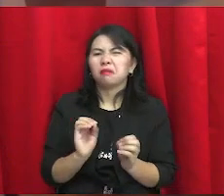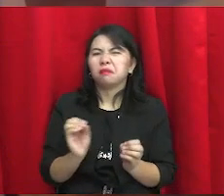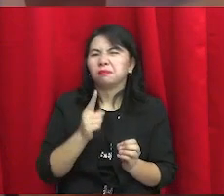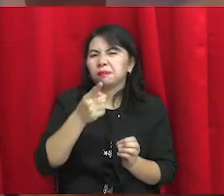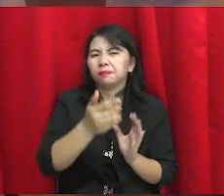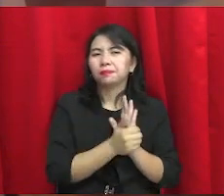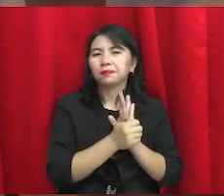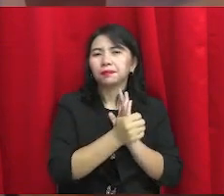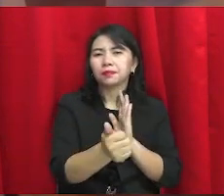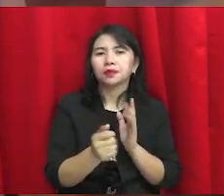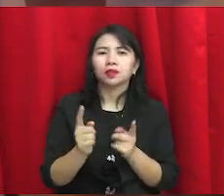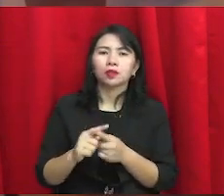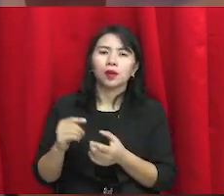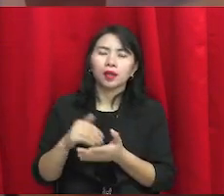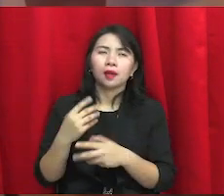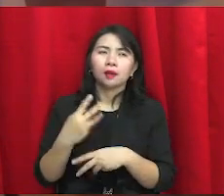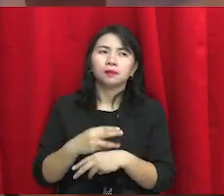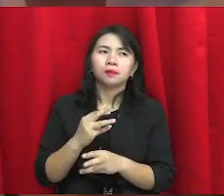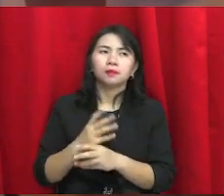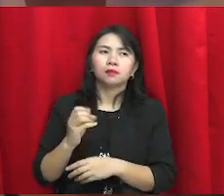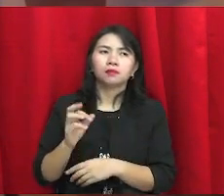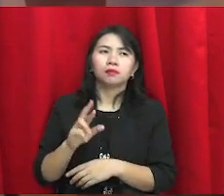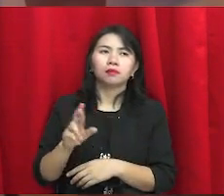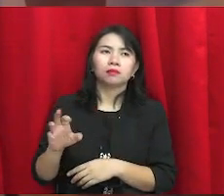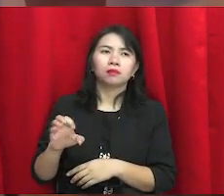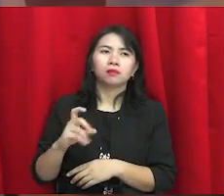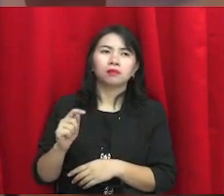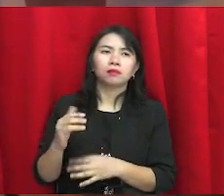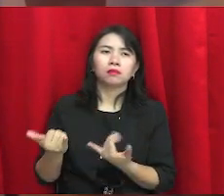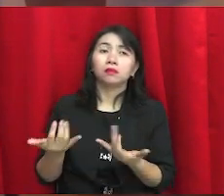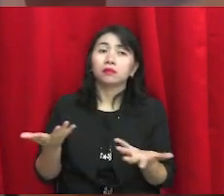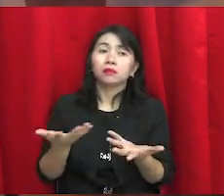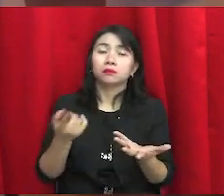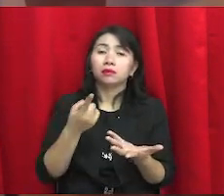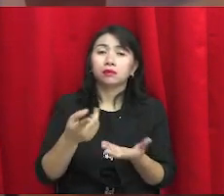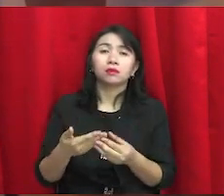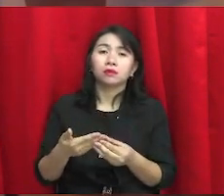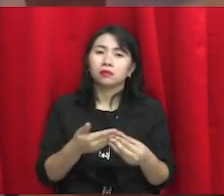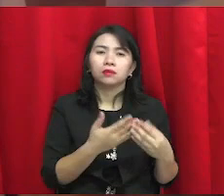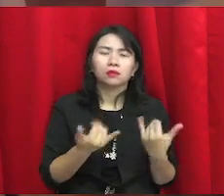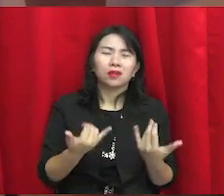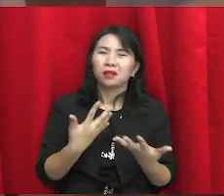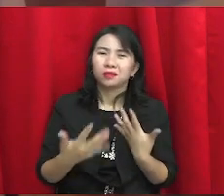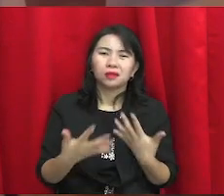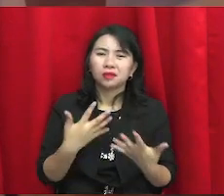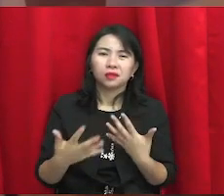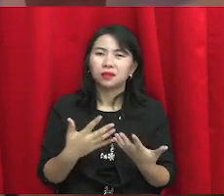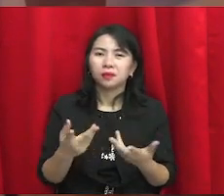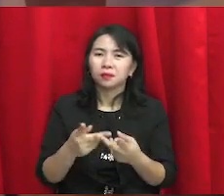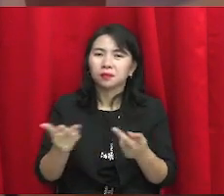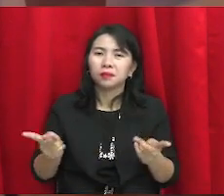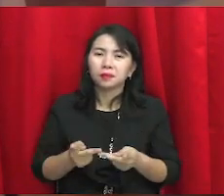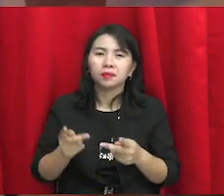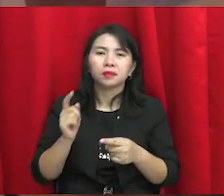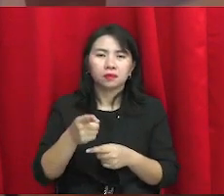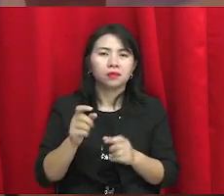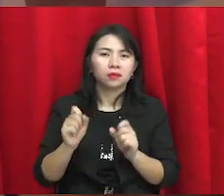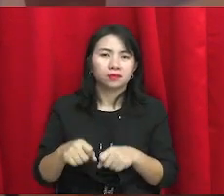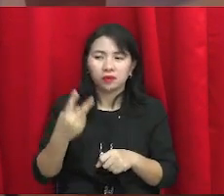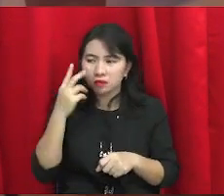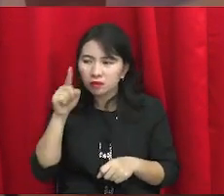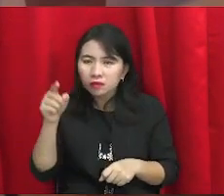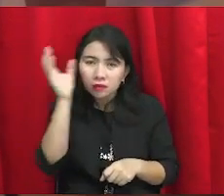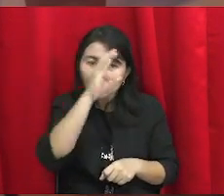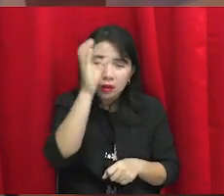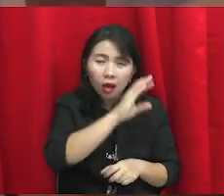na magsaway. You see? So saan ka na pupunta ngayon? Kahit saan ka pumunta ng simbahan, walang perfect na simbahan. That's